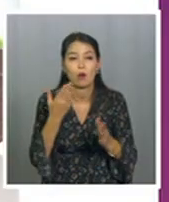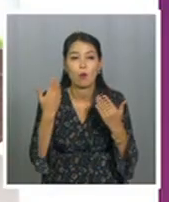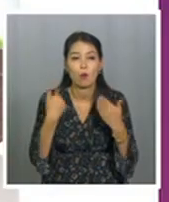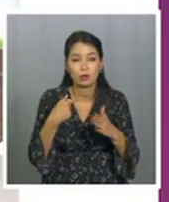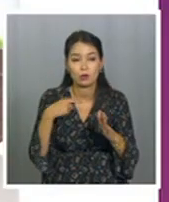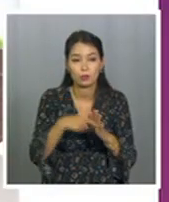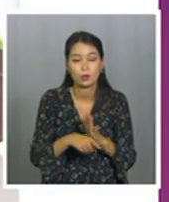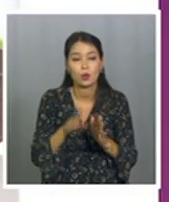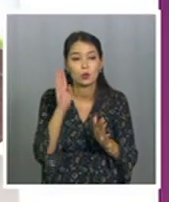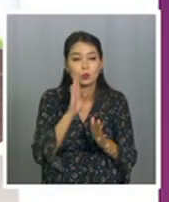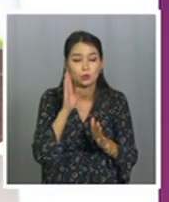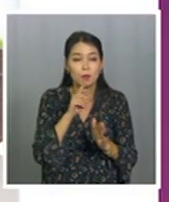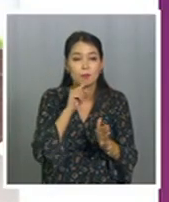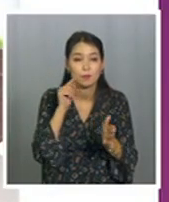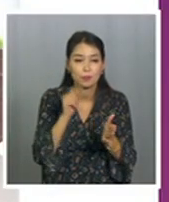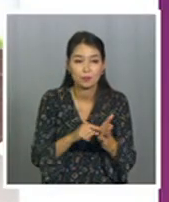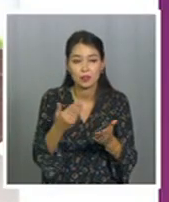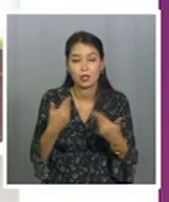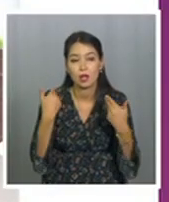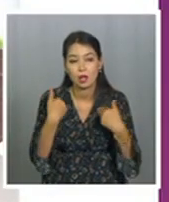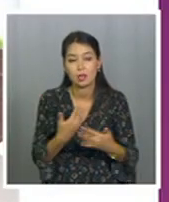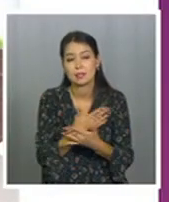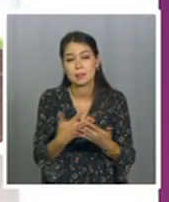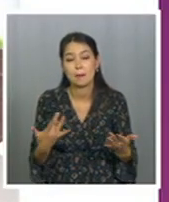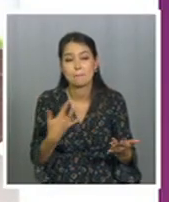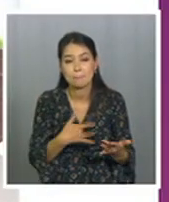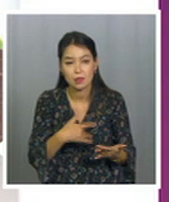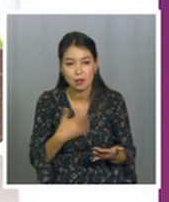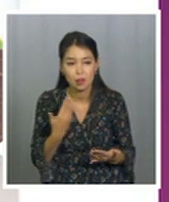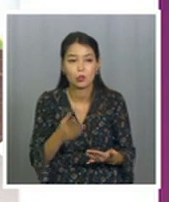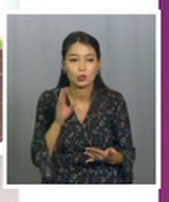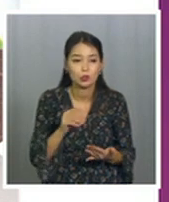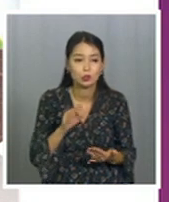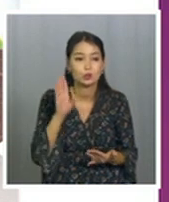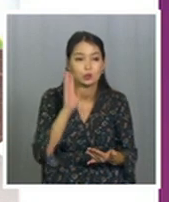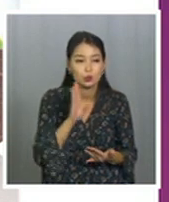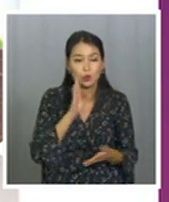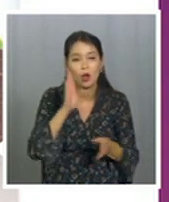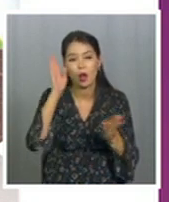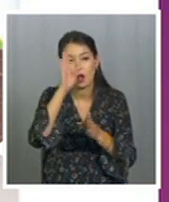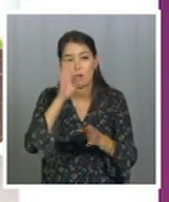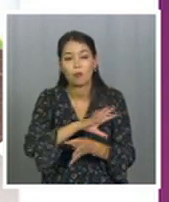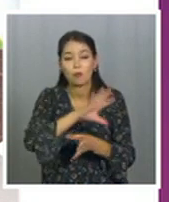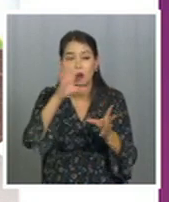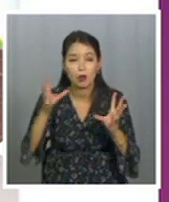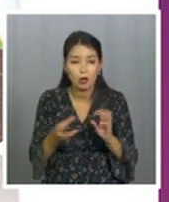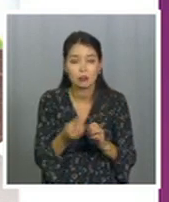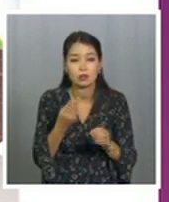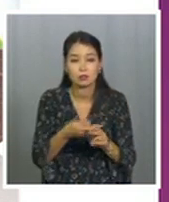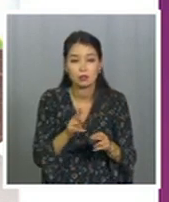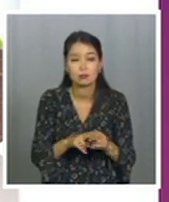топырақтан келетін қоректік органикалық заттар, минералды тұздар, су, ауа, бұлардың барлығы қарқынды келіп тұратын